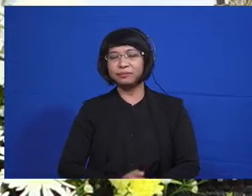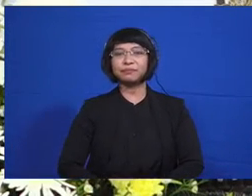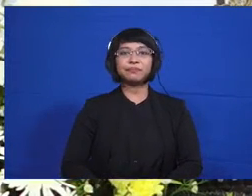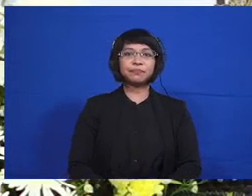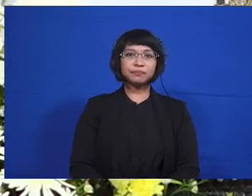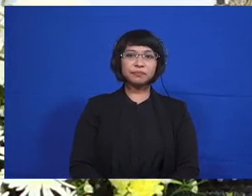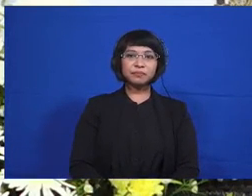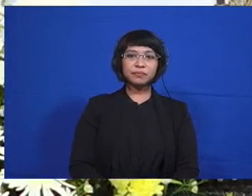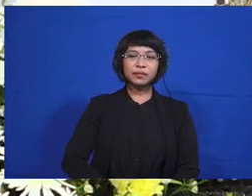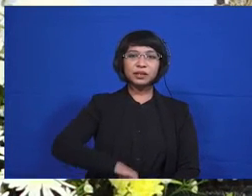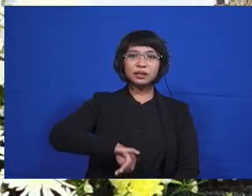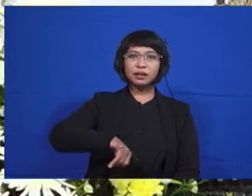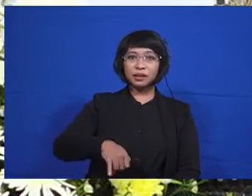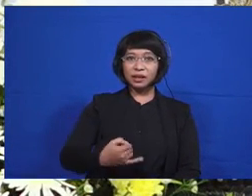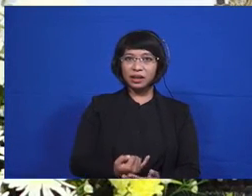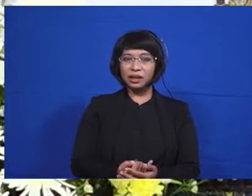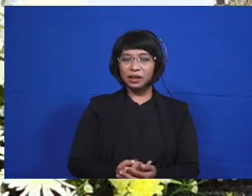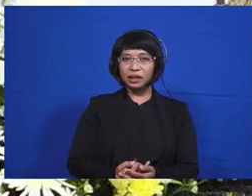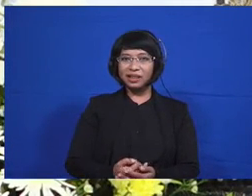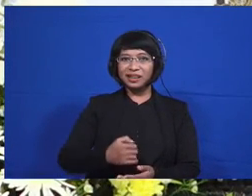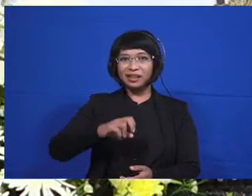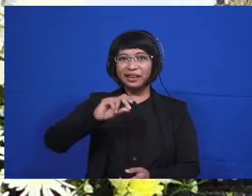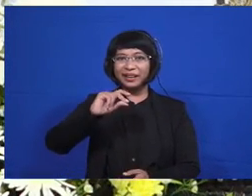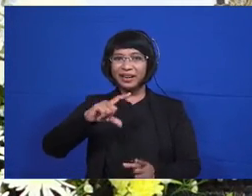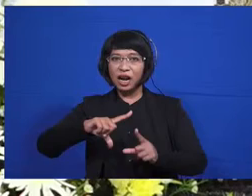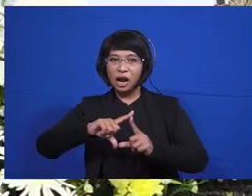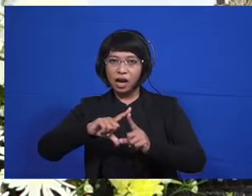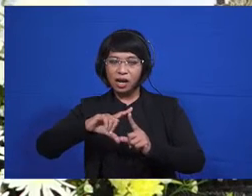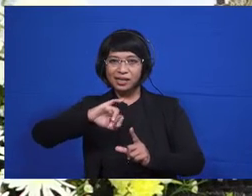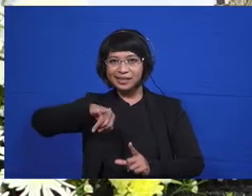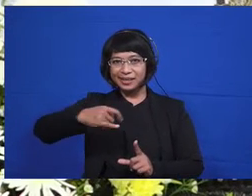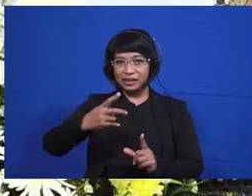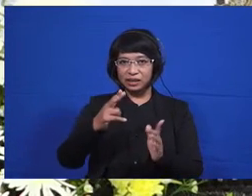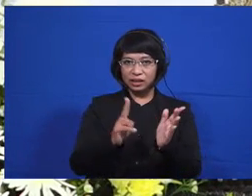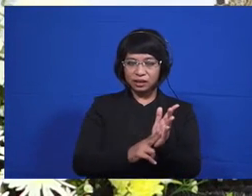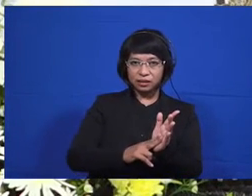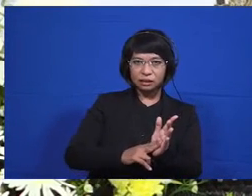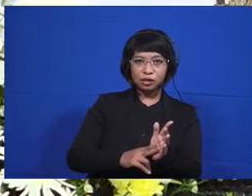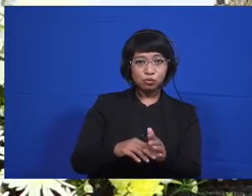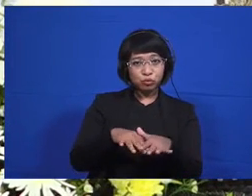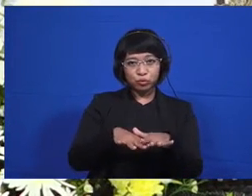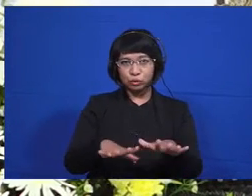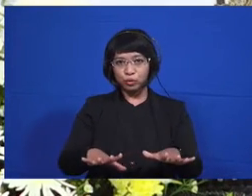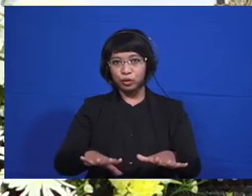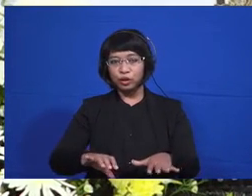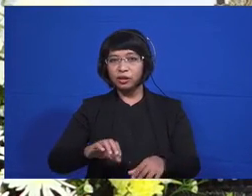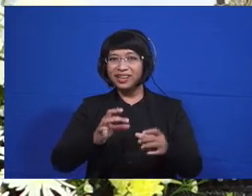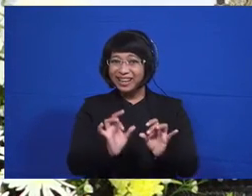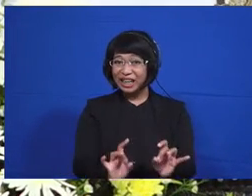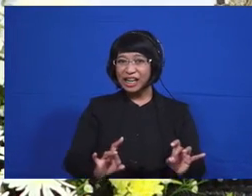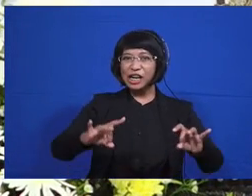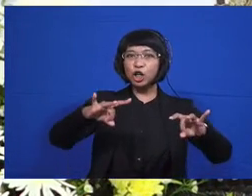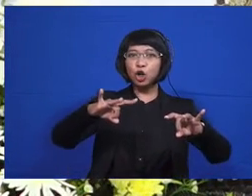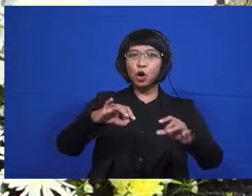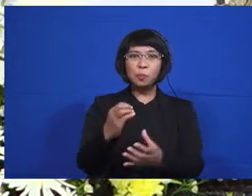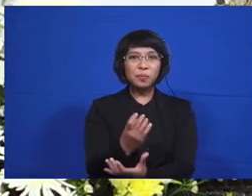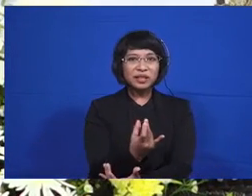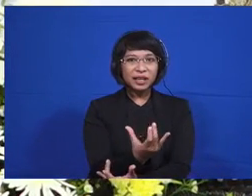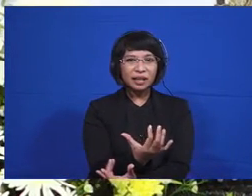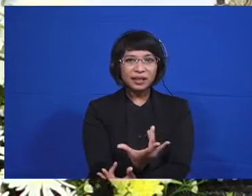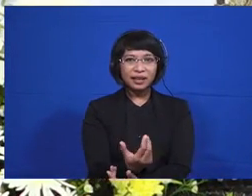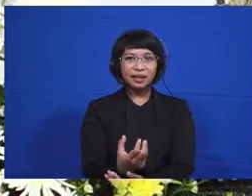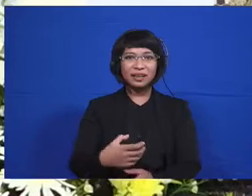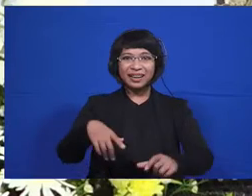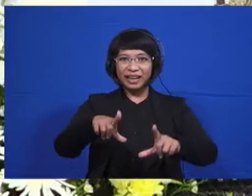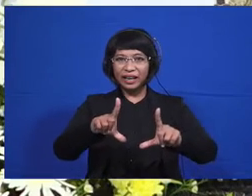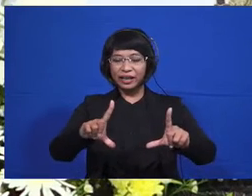Janganlah hendaknya kerajinanmu kondor. Biarlah rohmu menyala-nyala dan layanilah